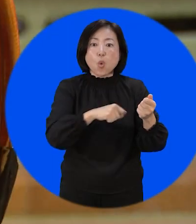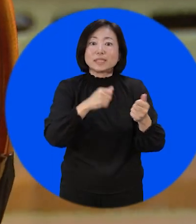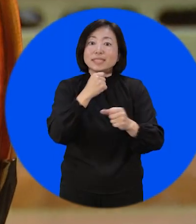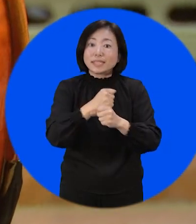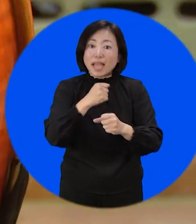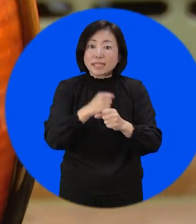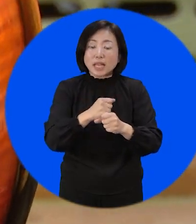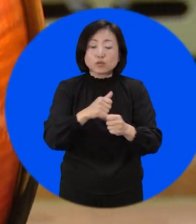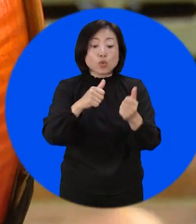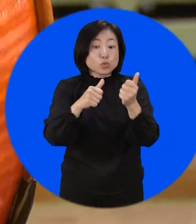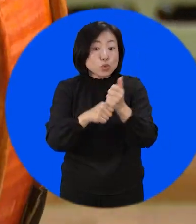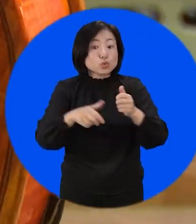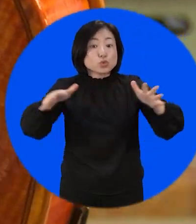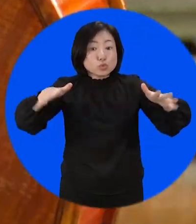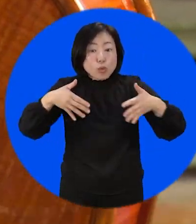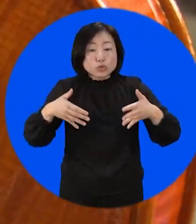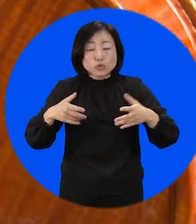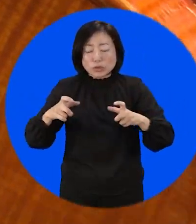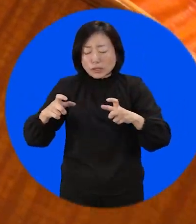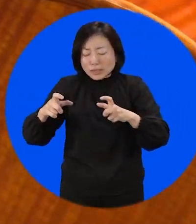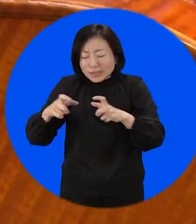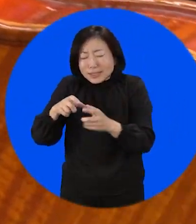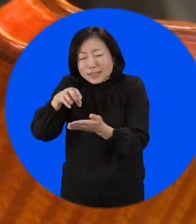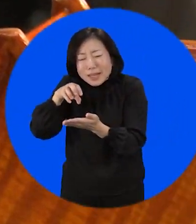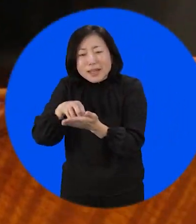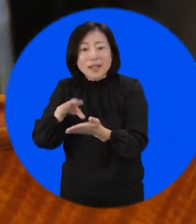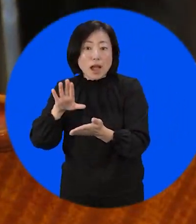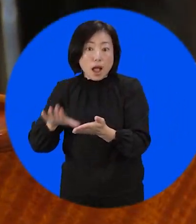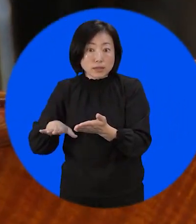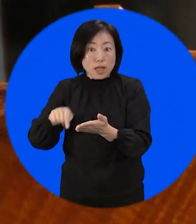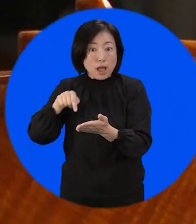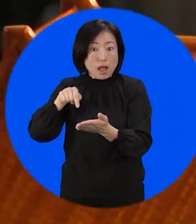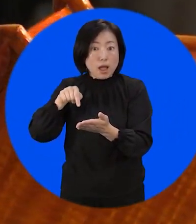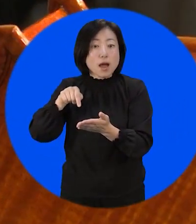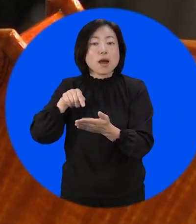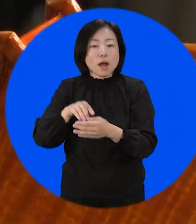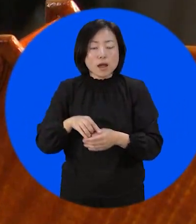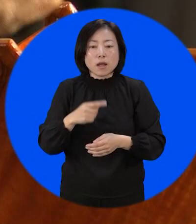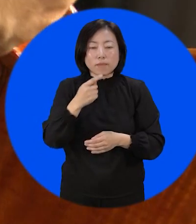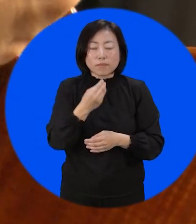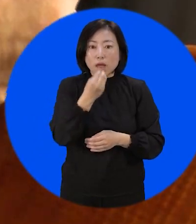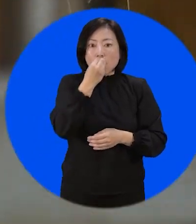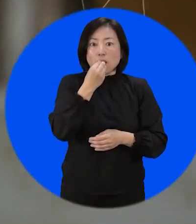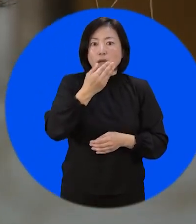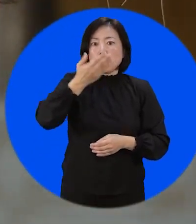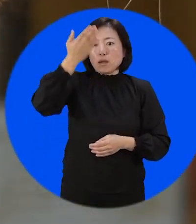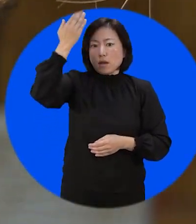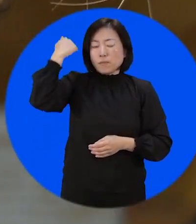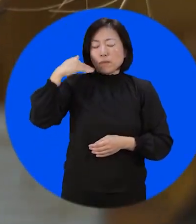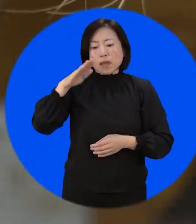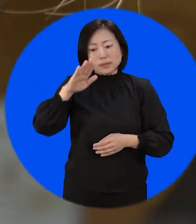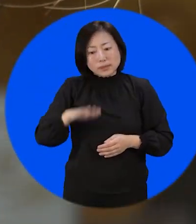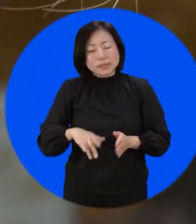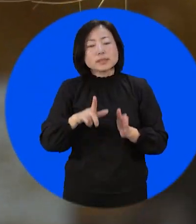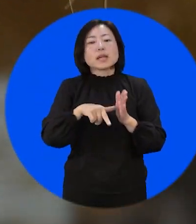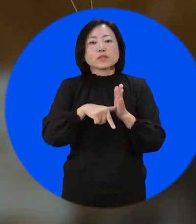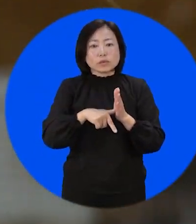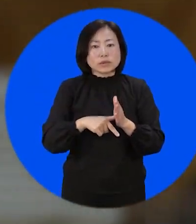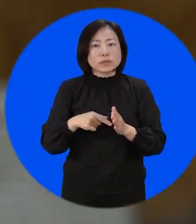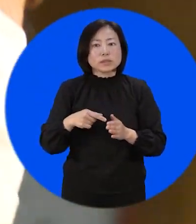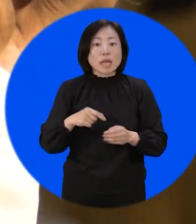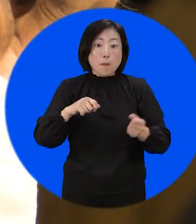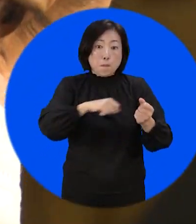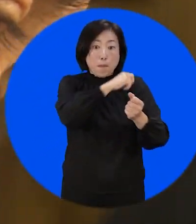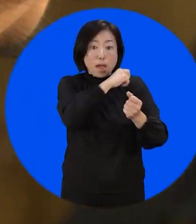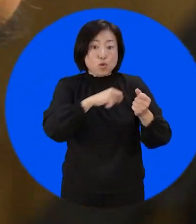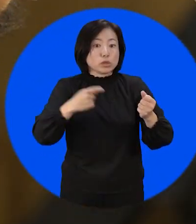手を募集する小さな求人広告。幼い頃、その音色に感動し、習っていたこともあ